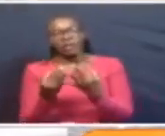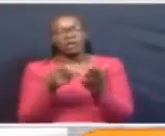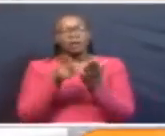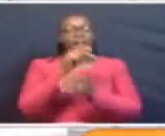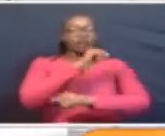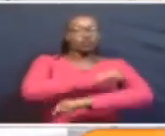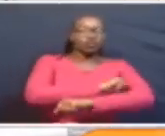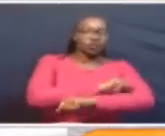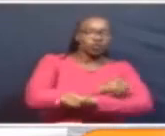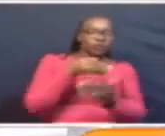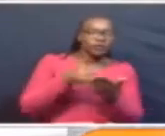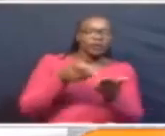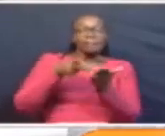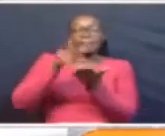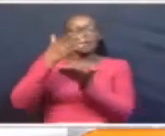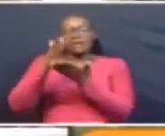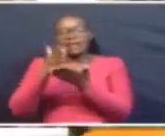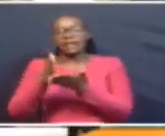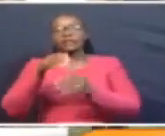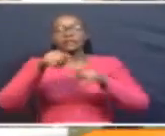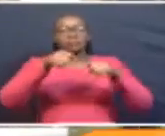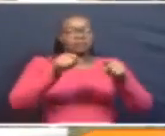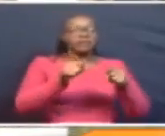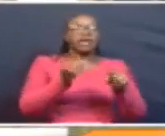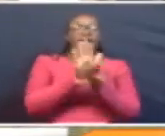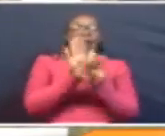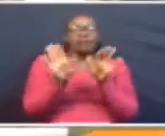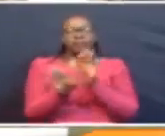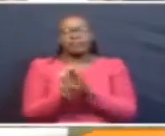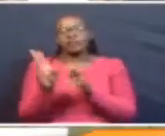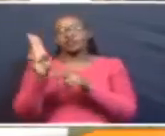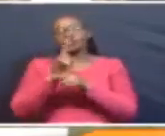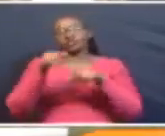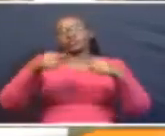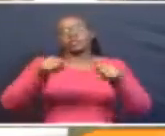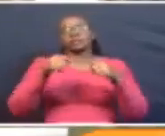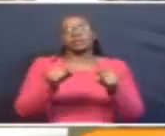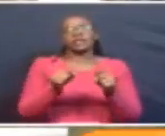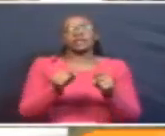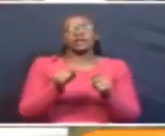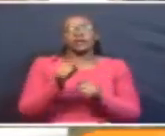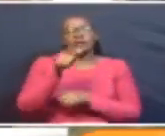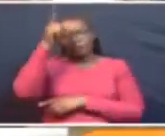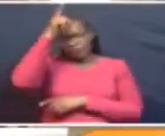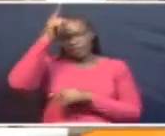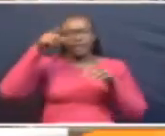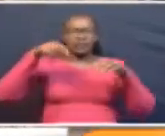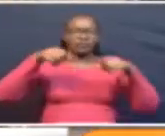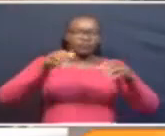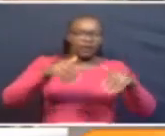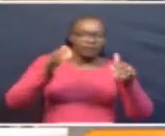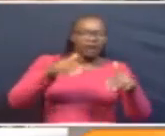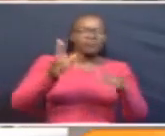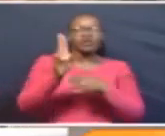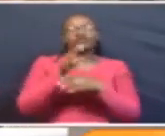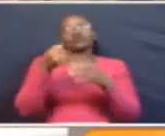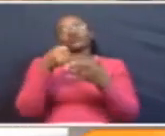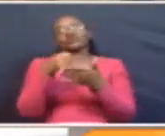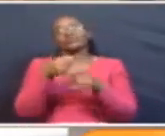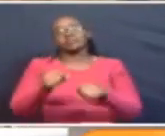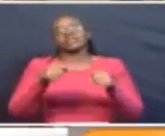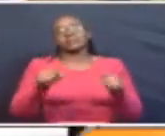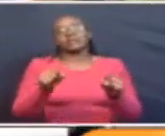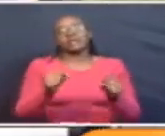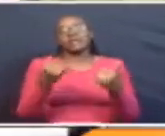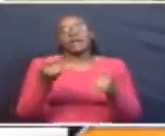nyumba kwa hizi pikipiki, tunakula kwa hizi pikipiki, tunajenga kwa hizi pikipiki, tunalima nyumbani kwa hizi pikipiki. Je, ni kazi gani umetuandalia wanataka